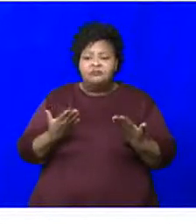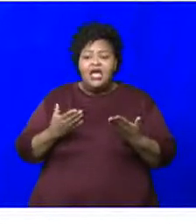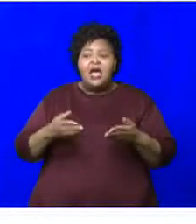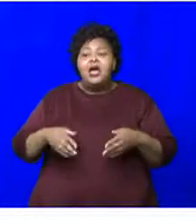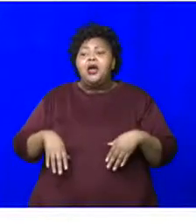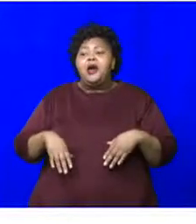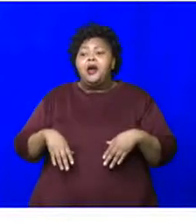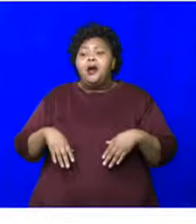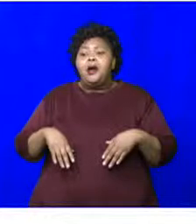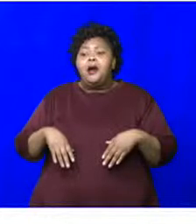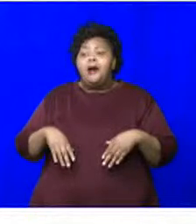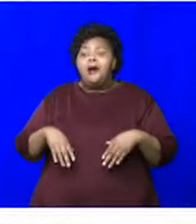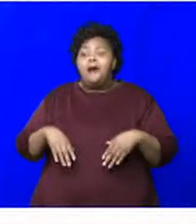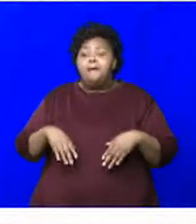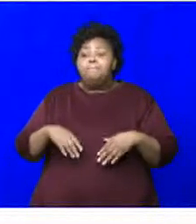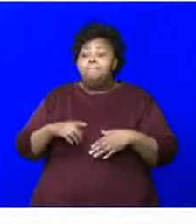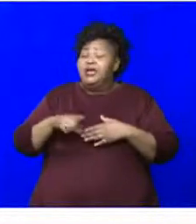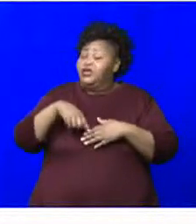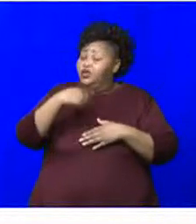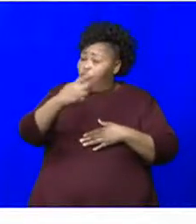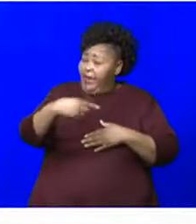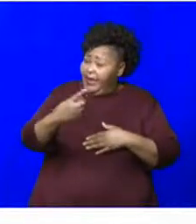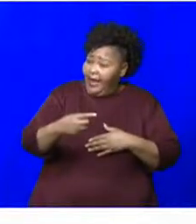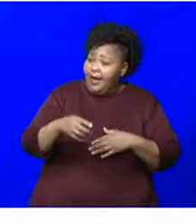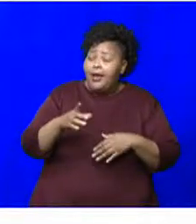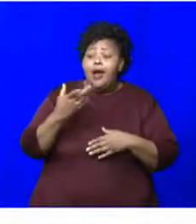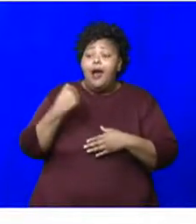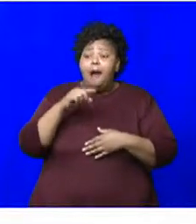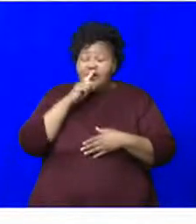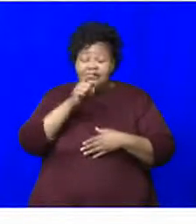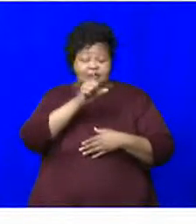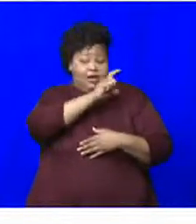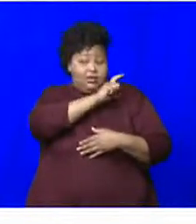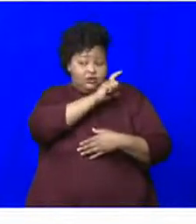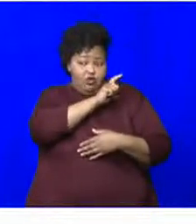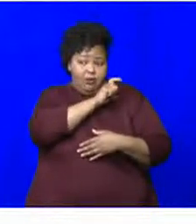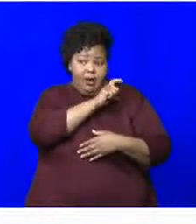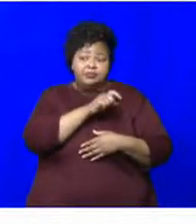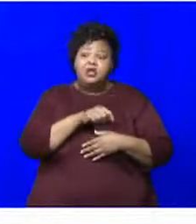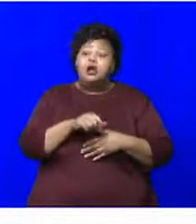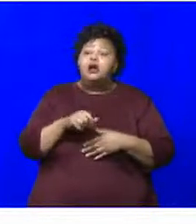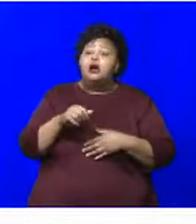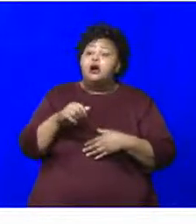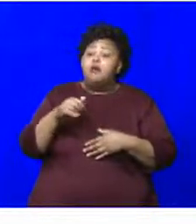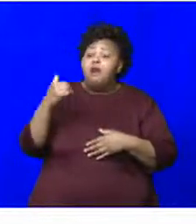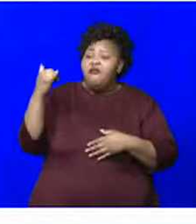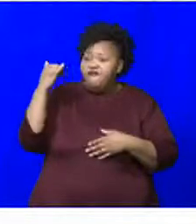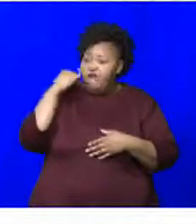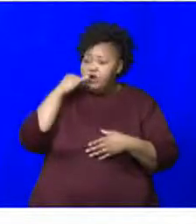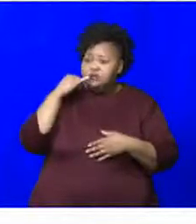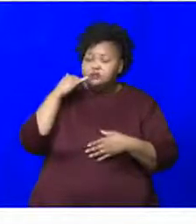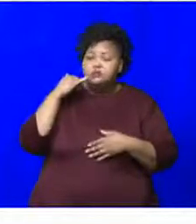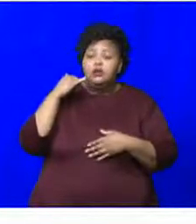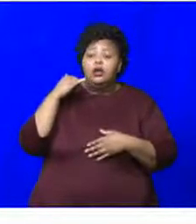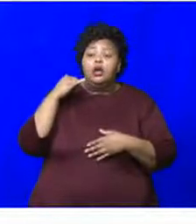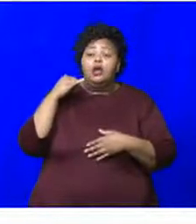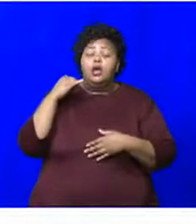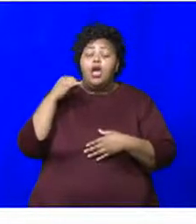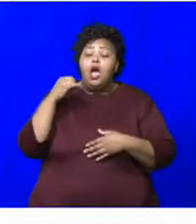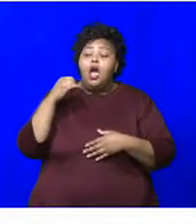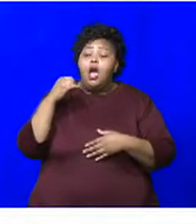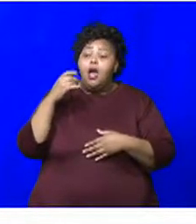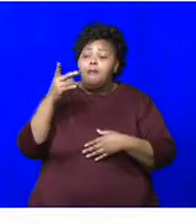lamakhasimende ukuthi asebenzise tincingo noma angabhadali likwelete. Umphathi wetemafa kule nkampani Muzi